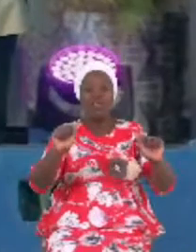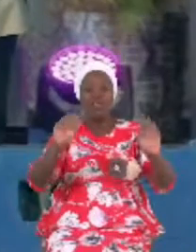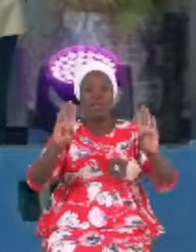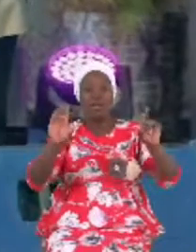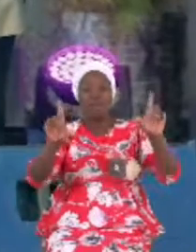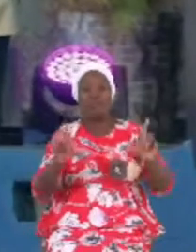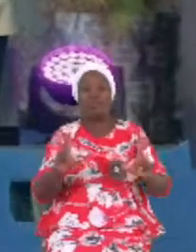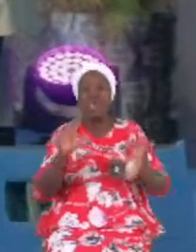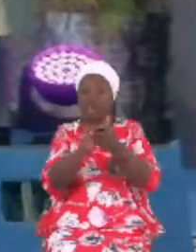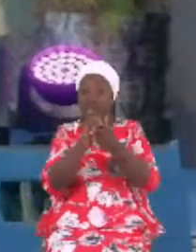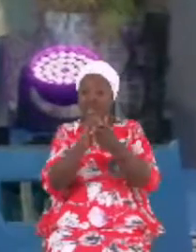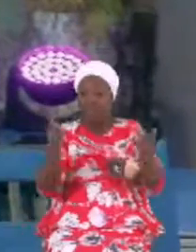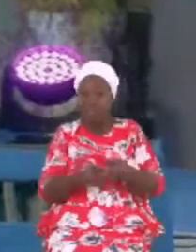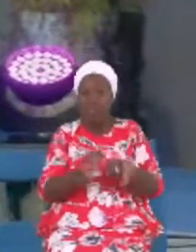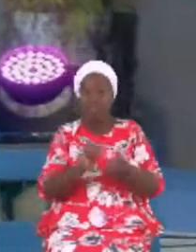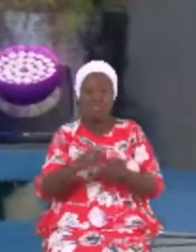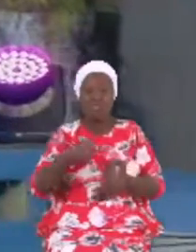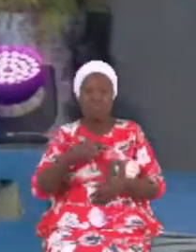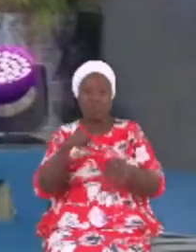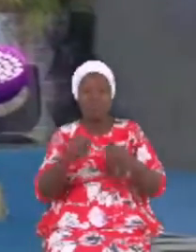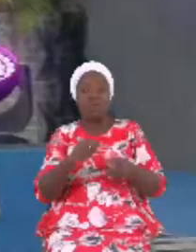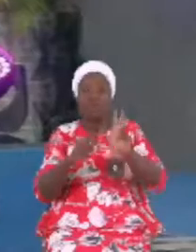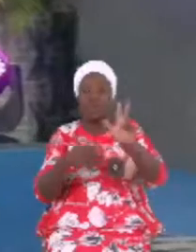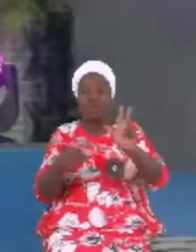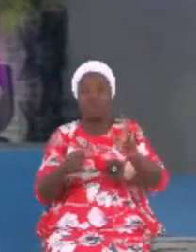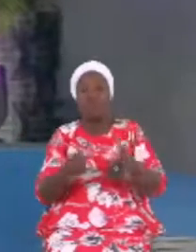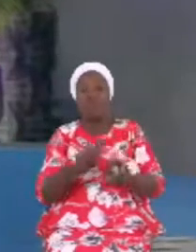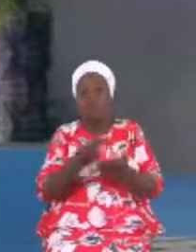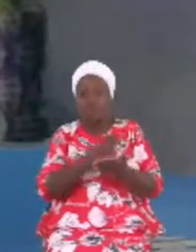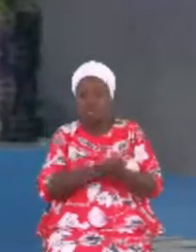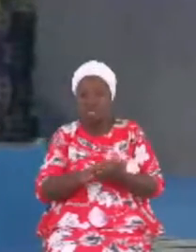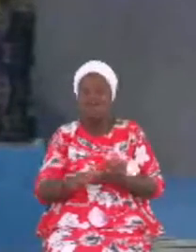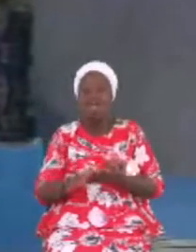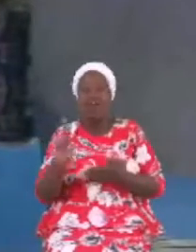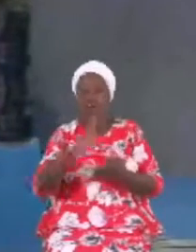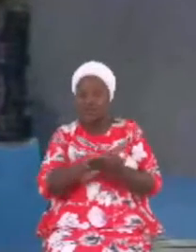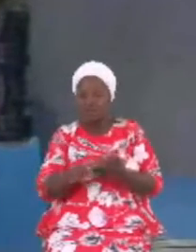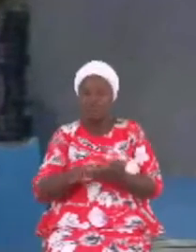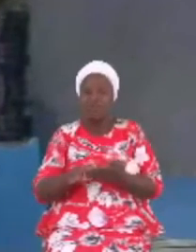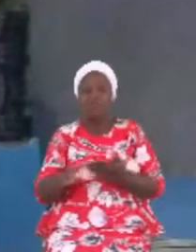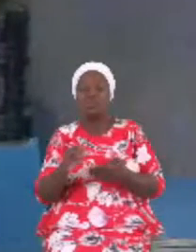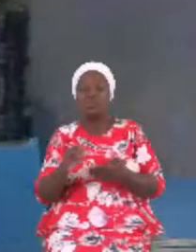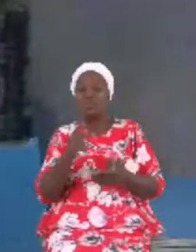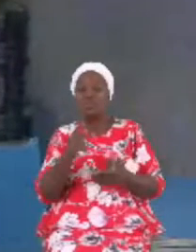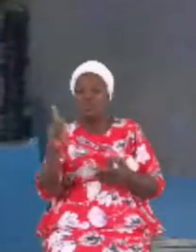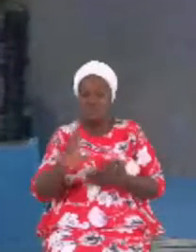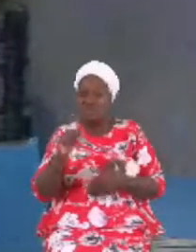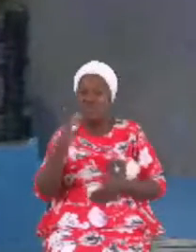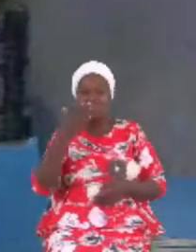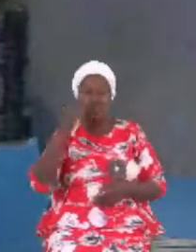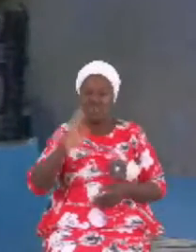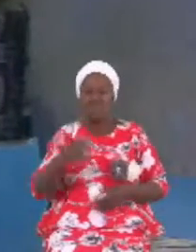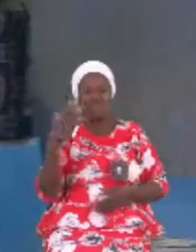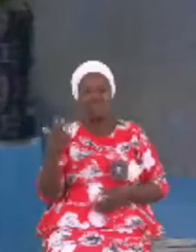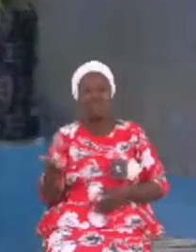c'est le lieu que nous allons, propre, saint, juste, pur. Et il n'y a pas de violence là-bas, il n'y a pas de mal